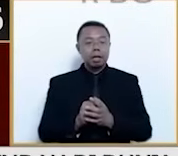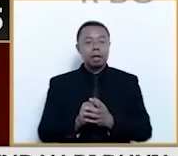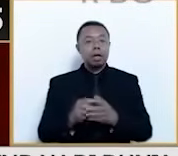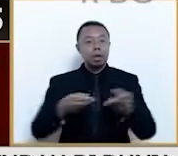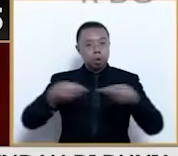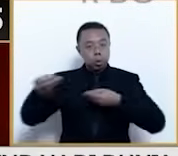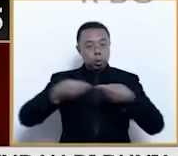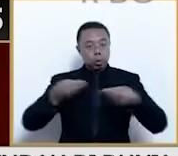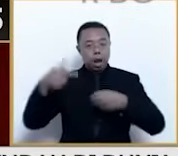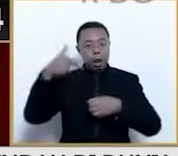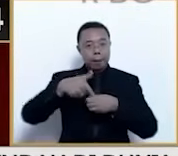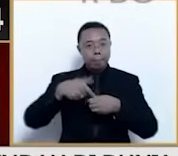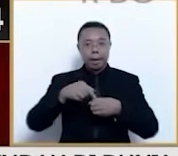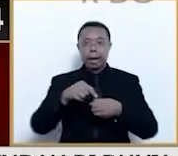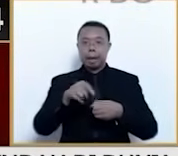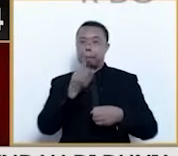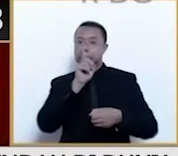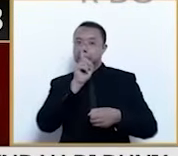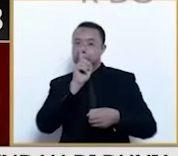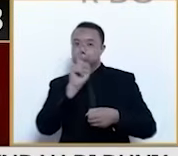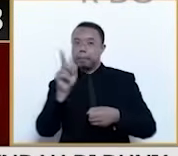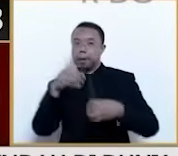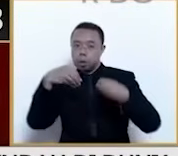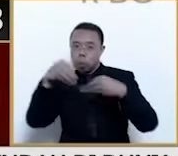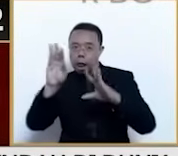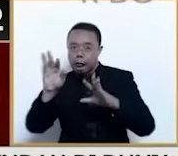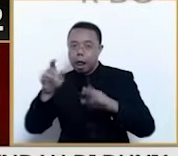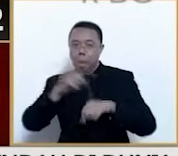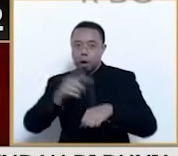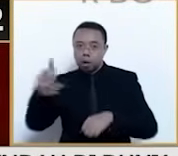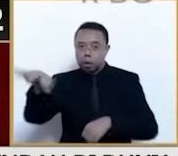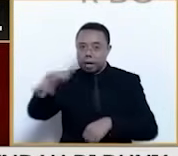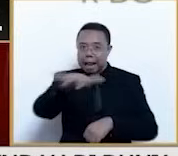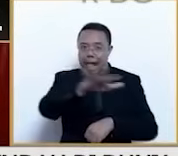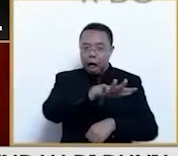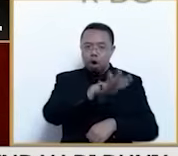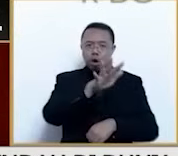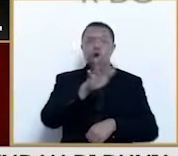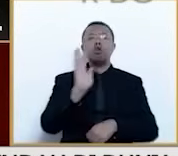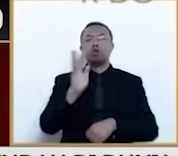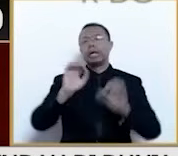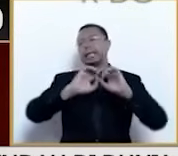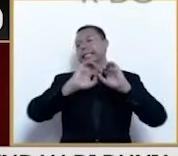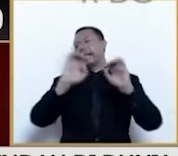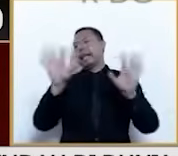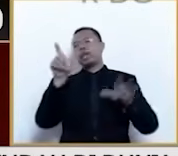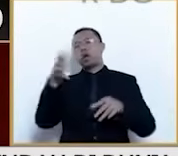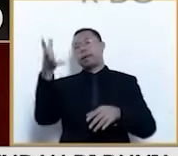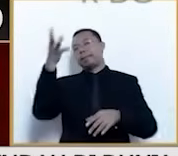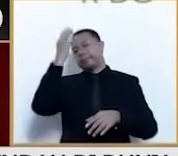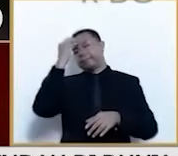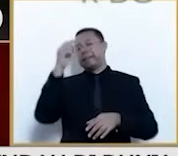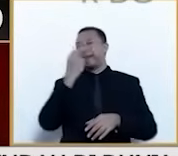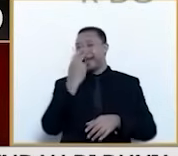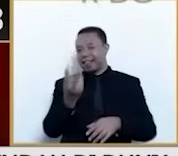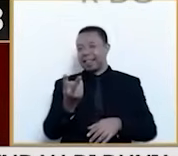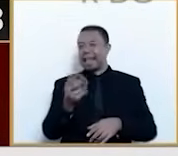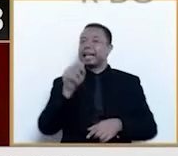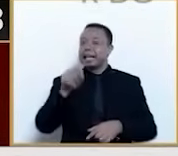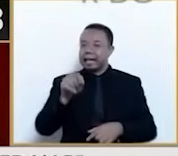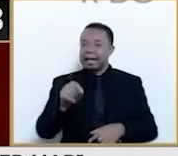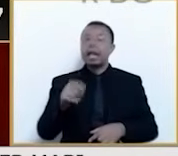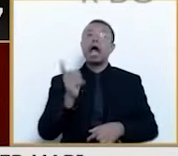Transaksi penjualan BBM ilegal di tengah laut sudah bukan rahasia umum lagi.